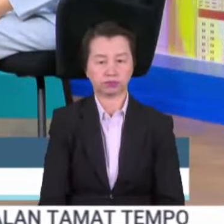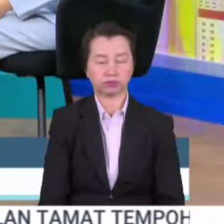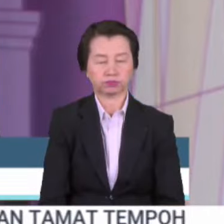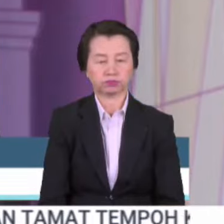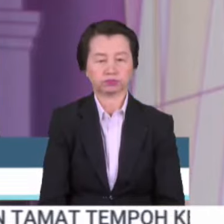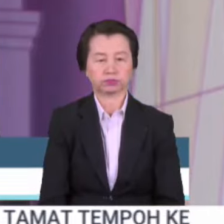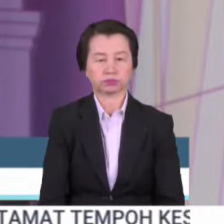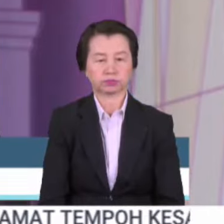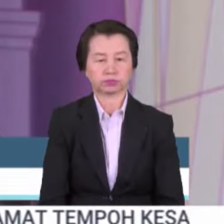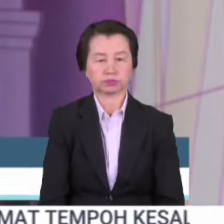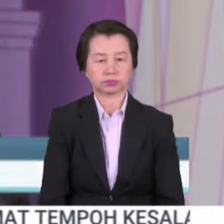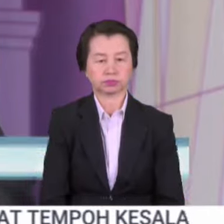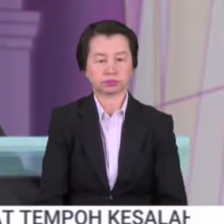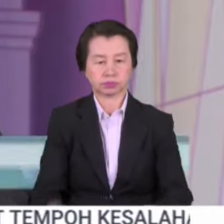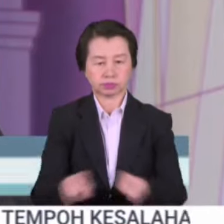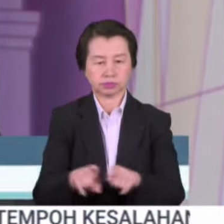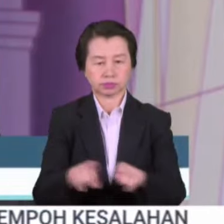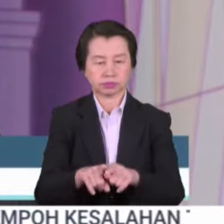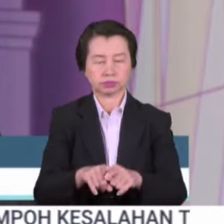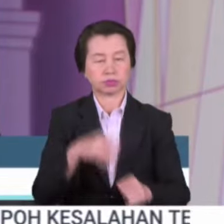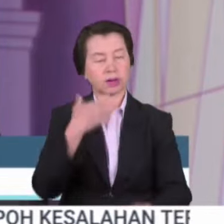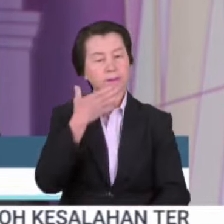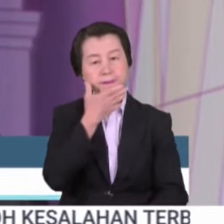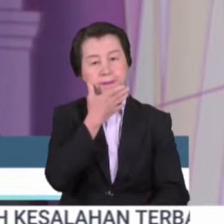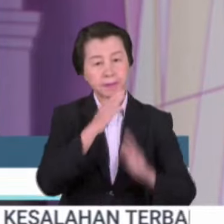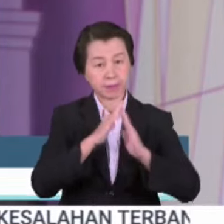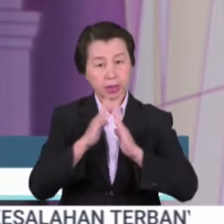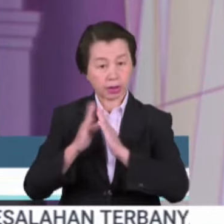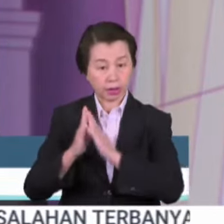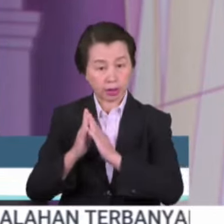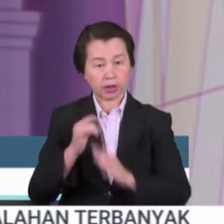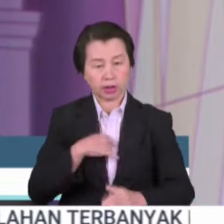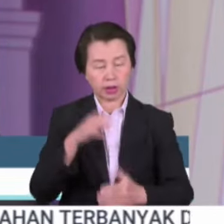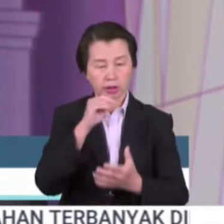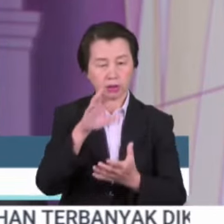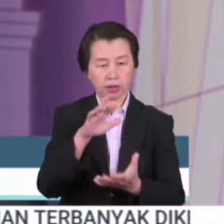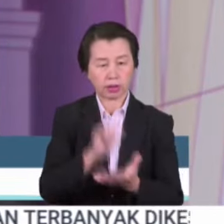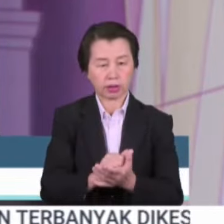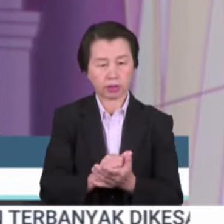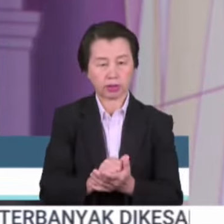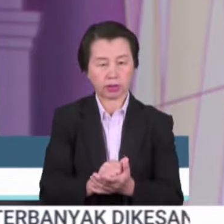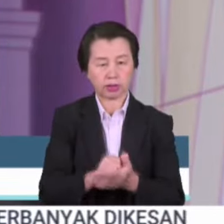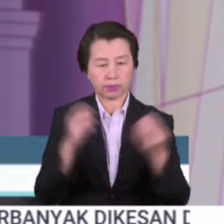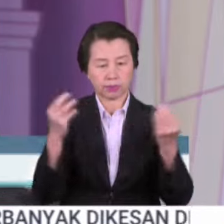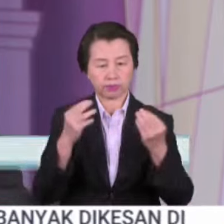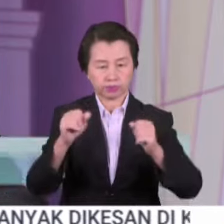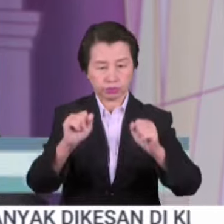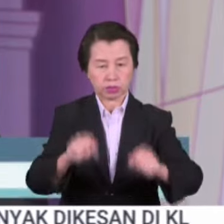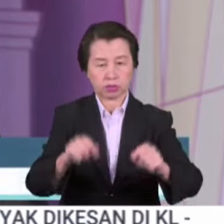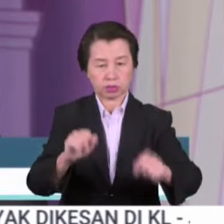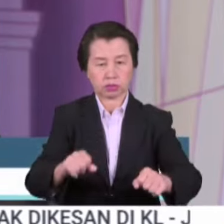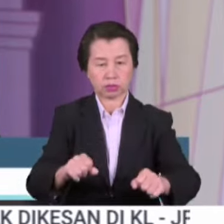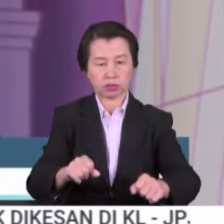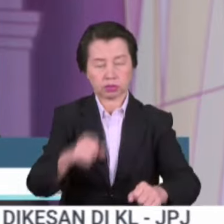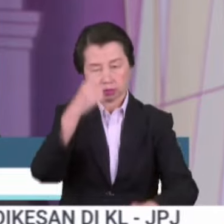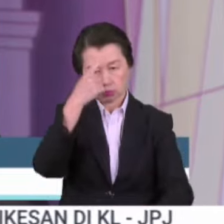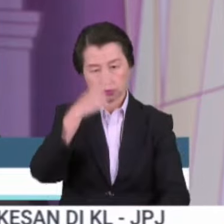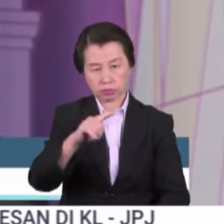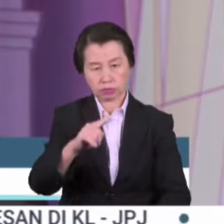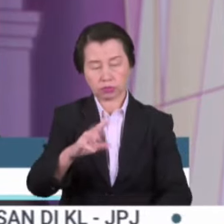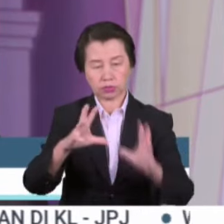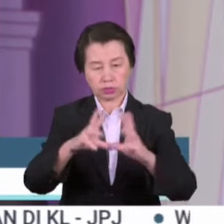di kolom poni dikategorikan sebagai beliau Bandar jadi saya yakin dan percaya hutan mampu untuk